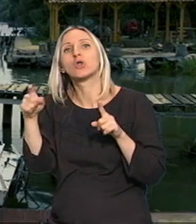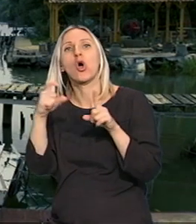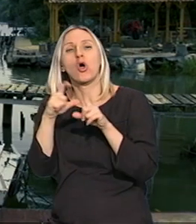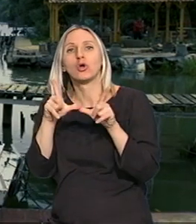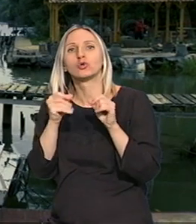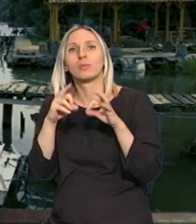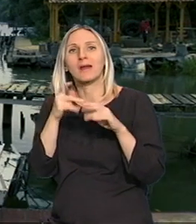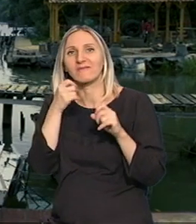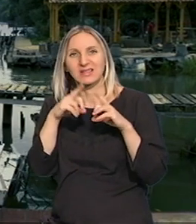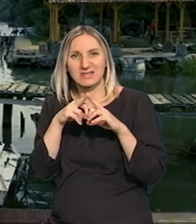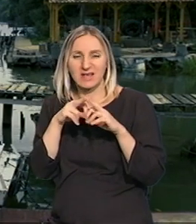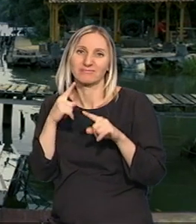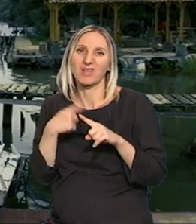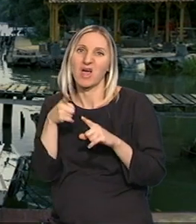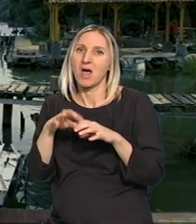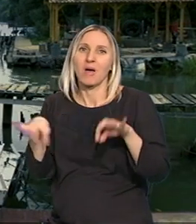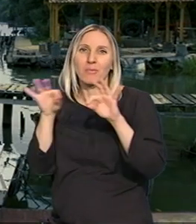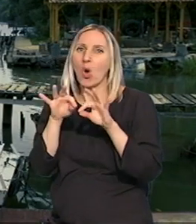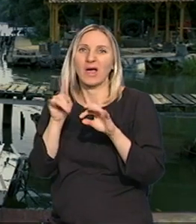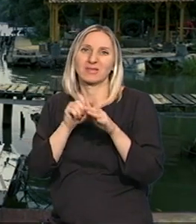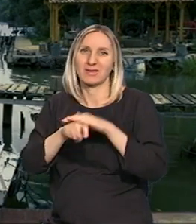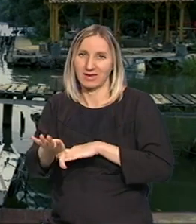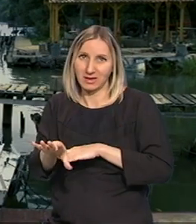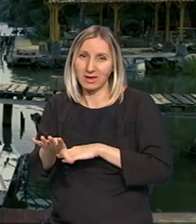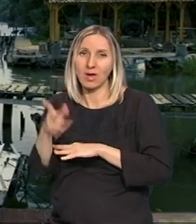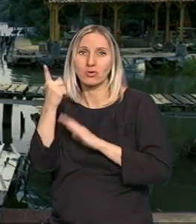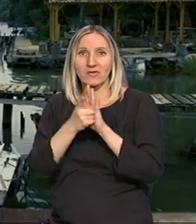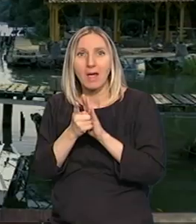Istina, taj projekat nije zaživeo tada, ali se